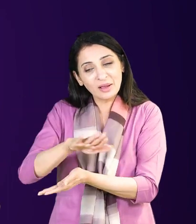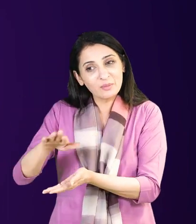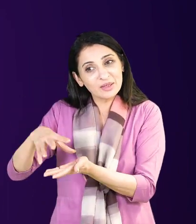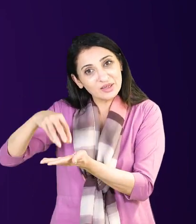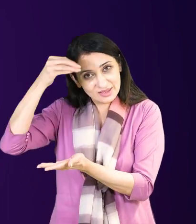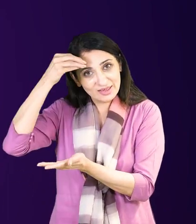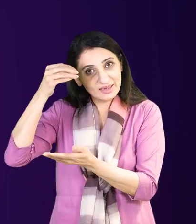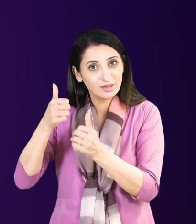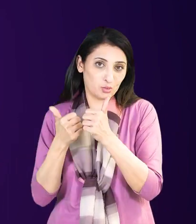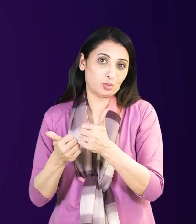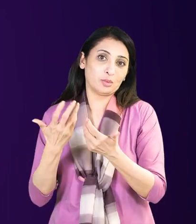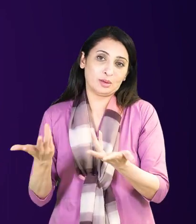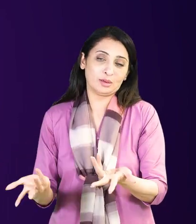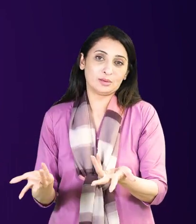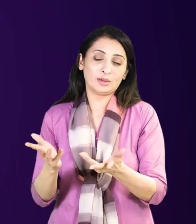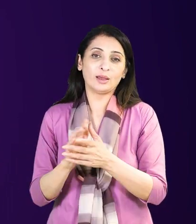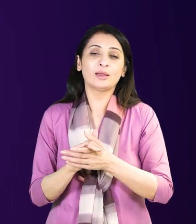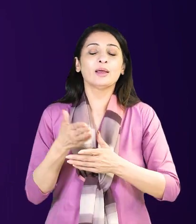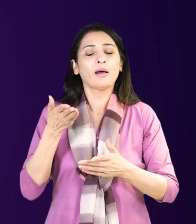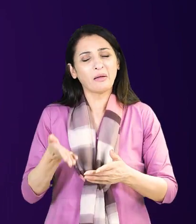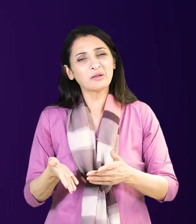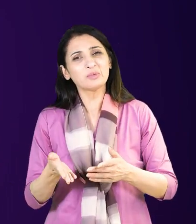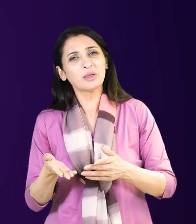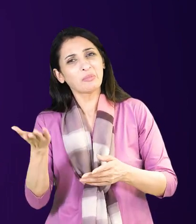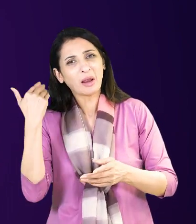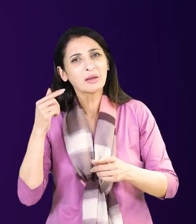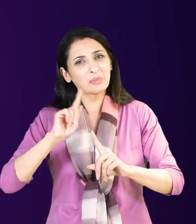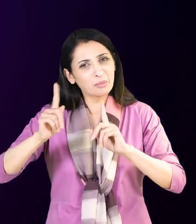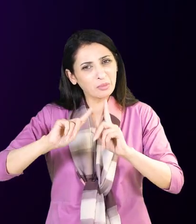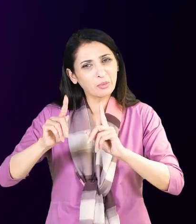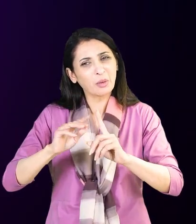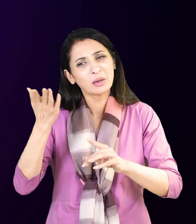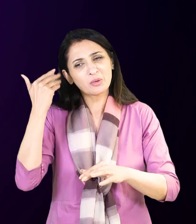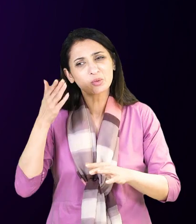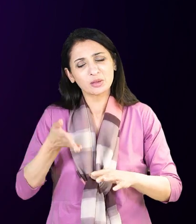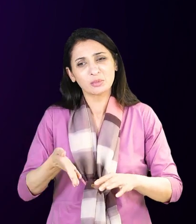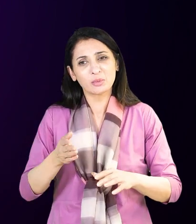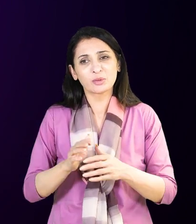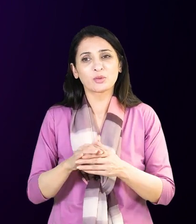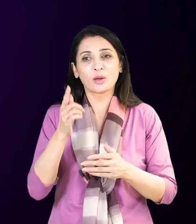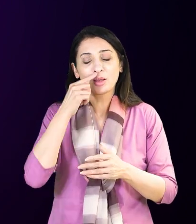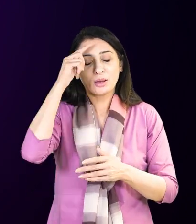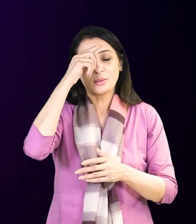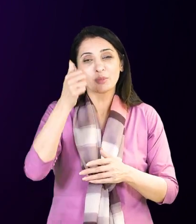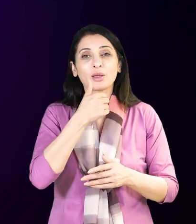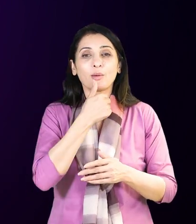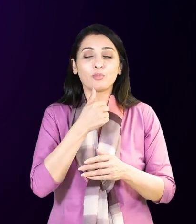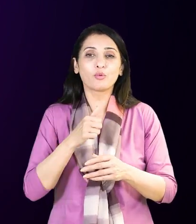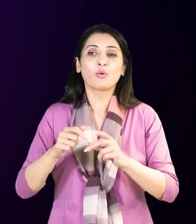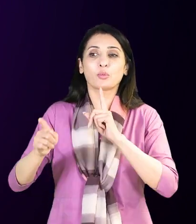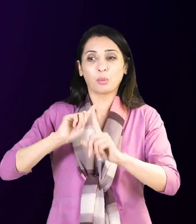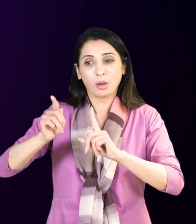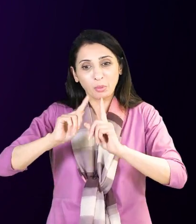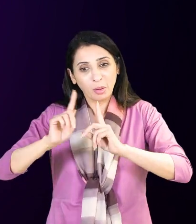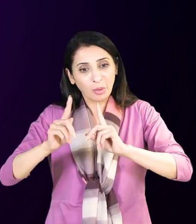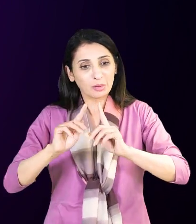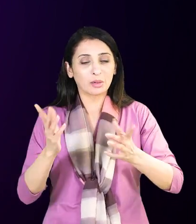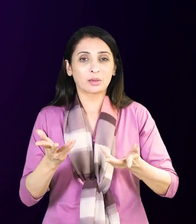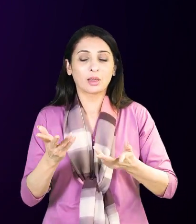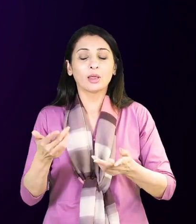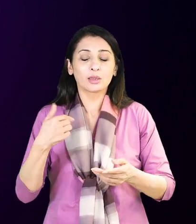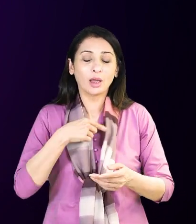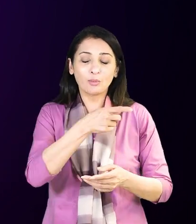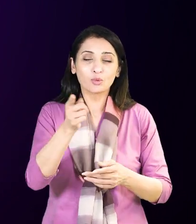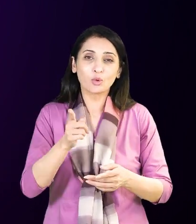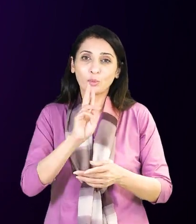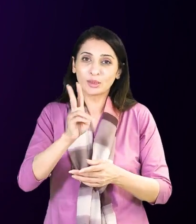सो व्हाट्स रॉन्ग इन दैट। एंड ये डिबेट आज भी होता है, हमारे पास आज भी पेरेंट्स आते हैं, पहले उनको वो आर्ग्यू भी